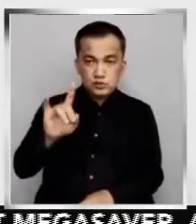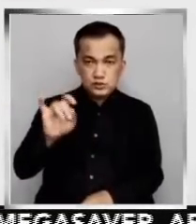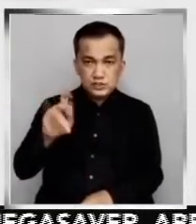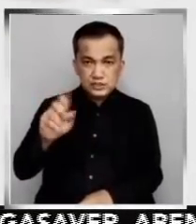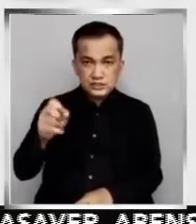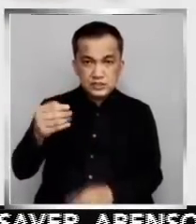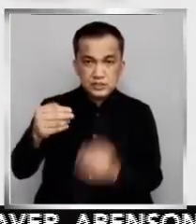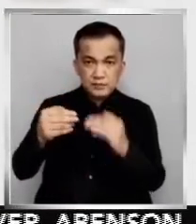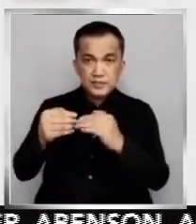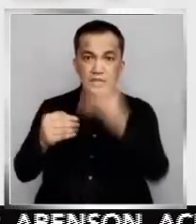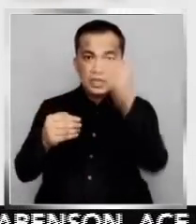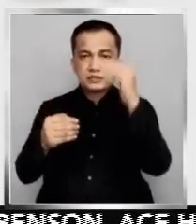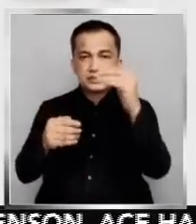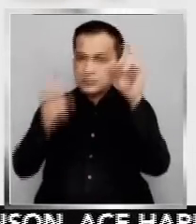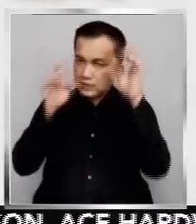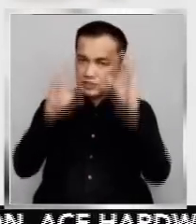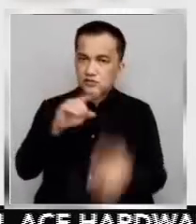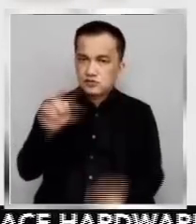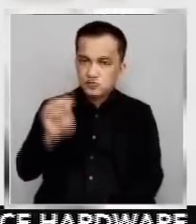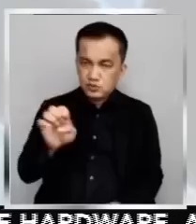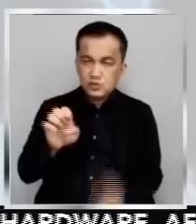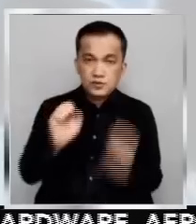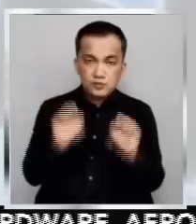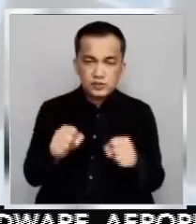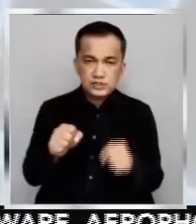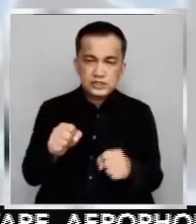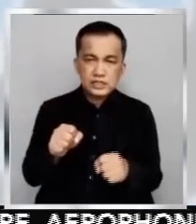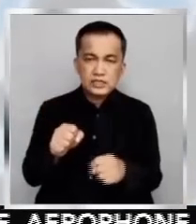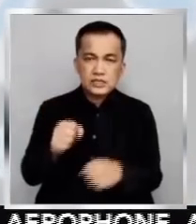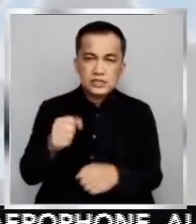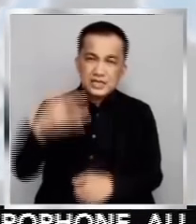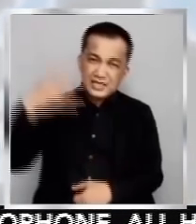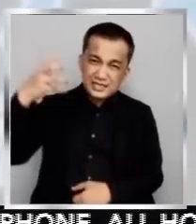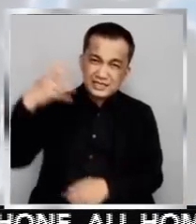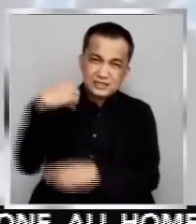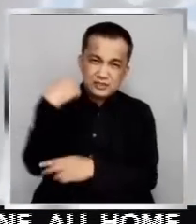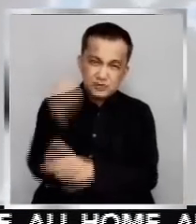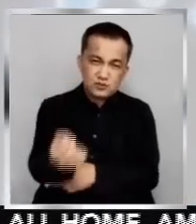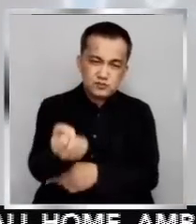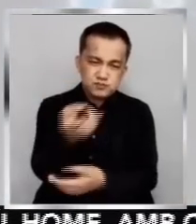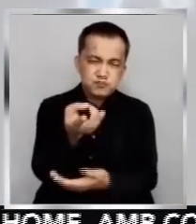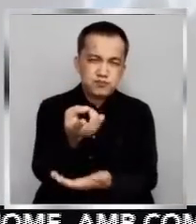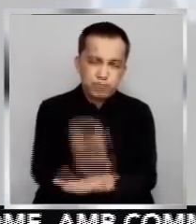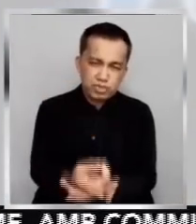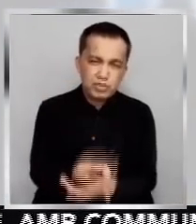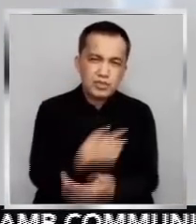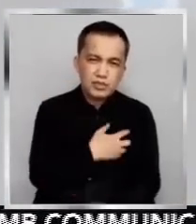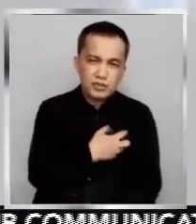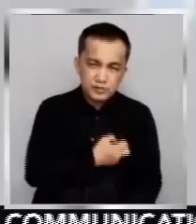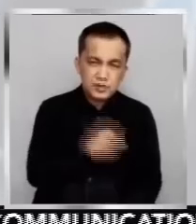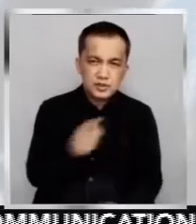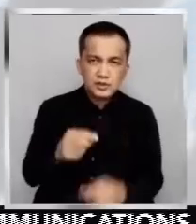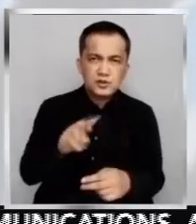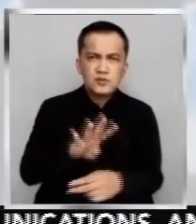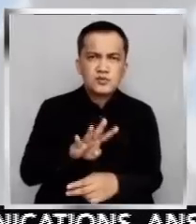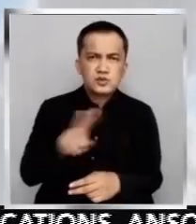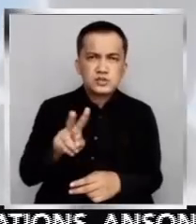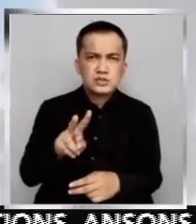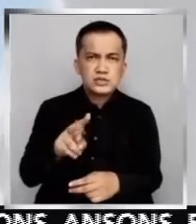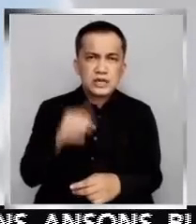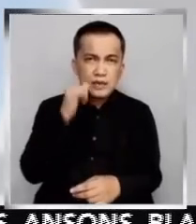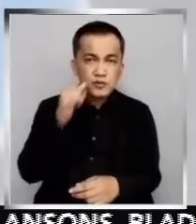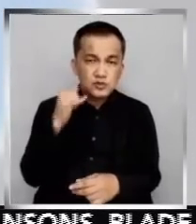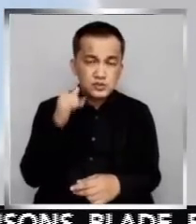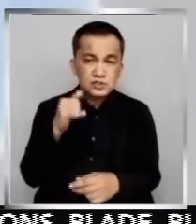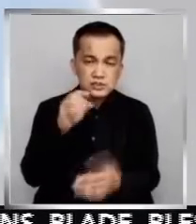itong nasa danger zone at posible ang heat stroke. 43 degrees Celsius ang pinakamataas na heat index kahapon na naitala ng pag-asa